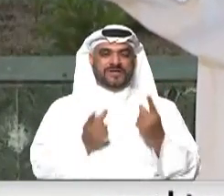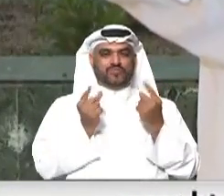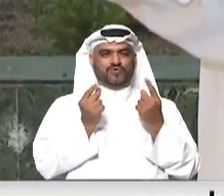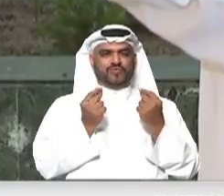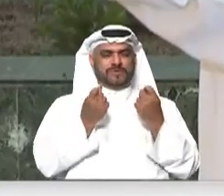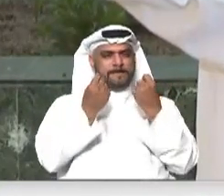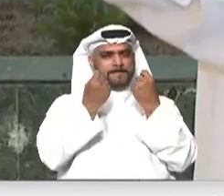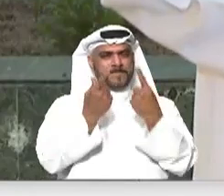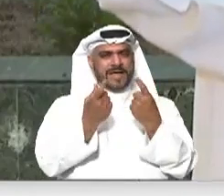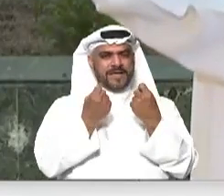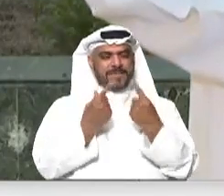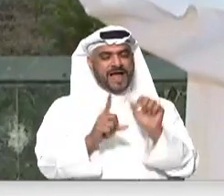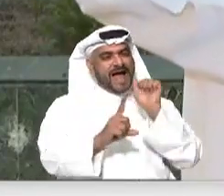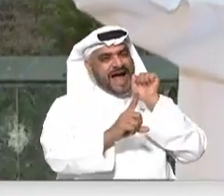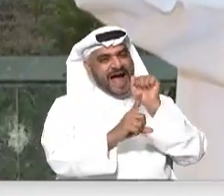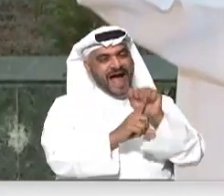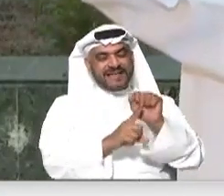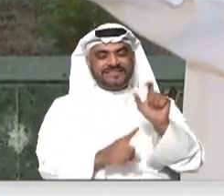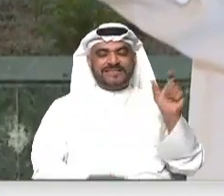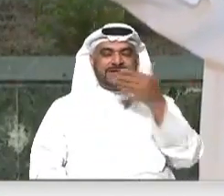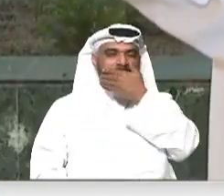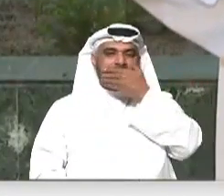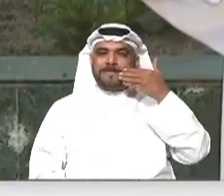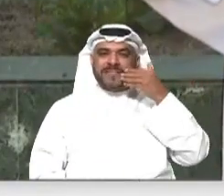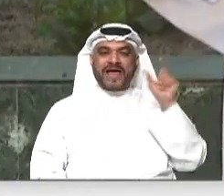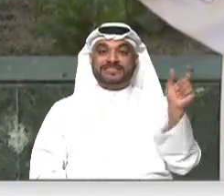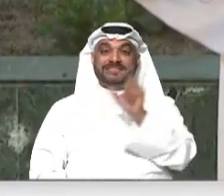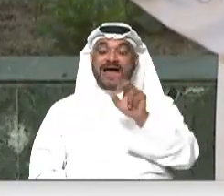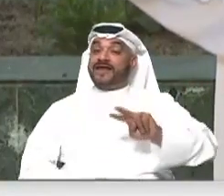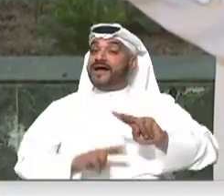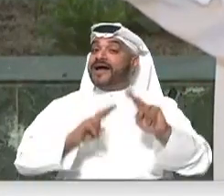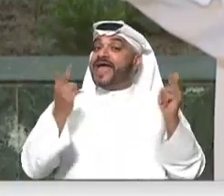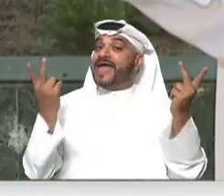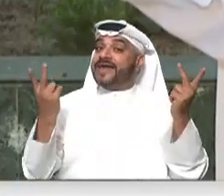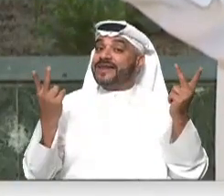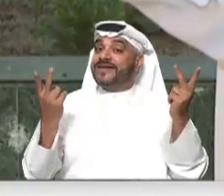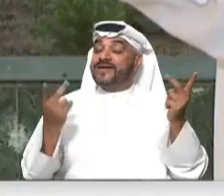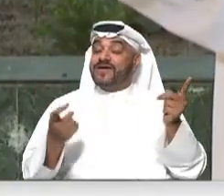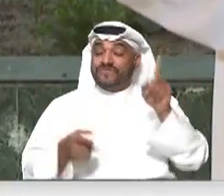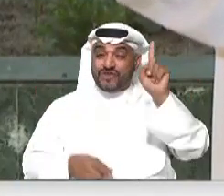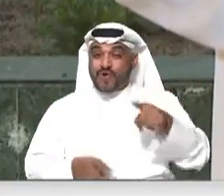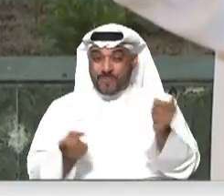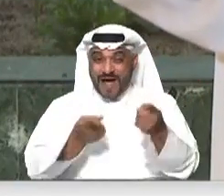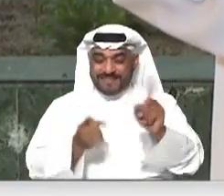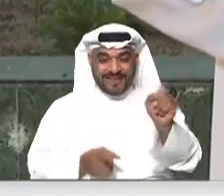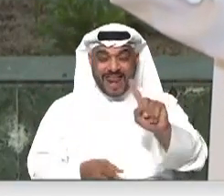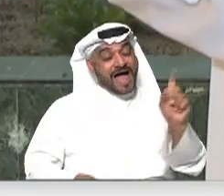وأجواءها خصوصا في شهر رمضان تختلف عن الأجواء في الأيام العادية. نعم